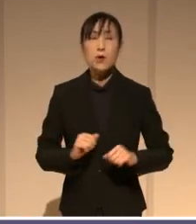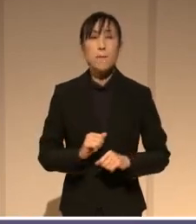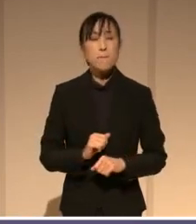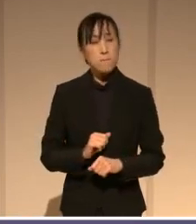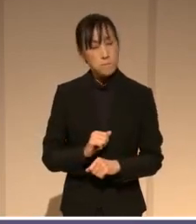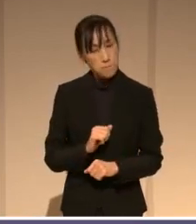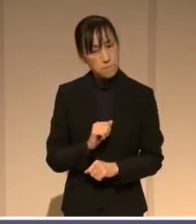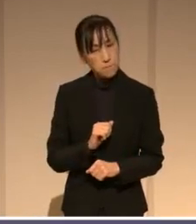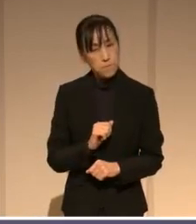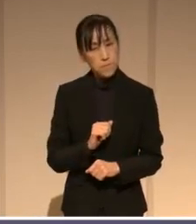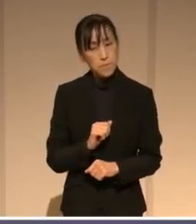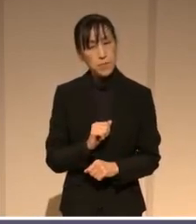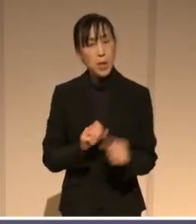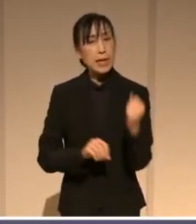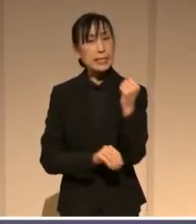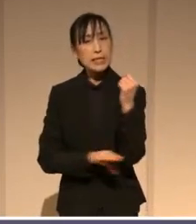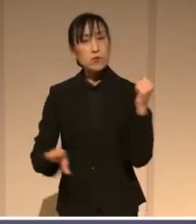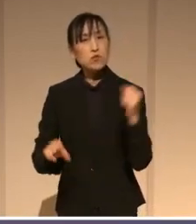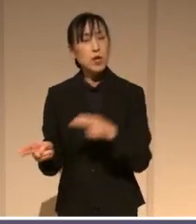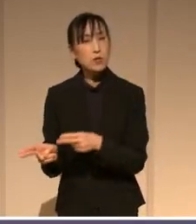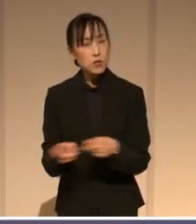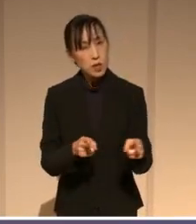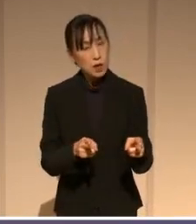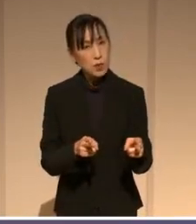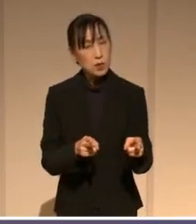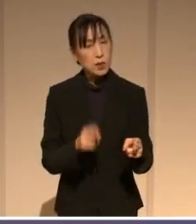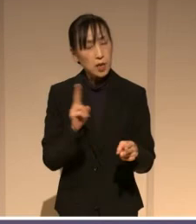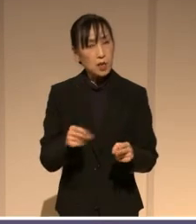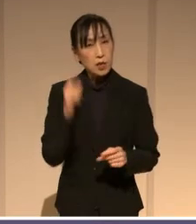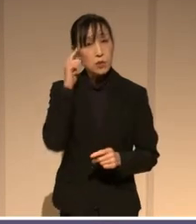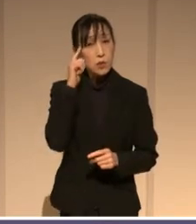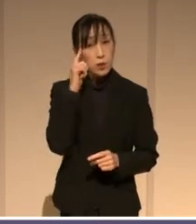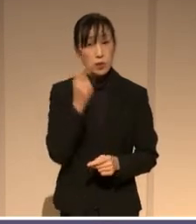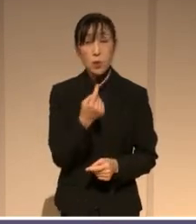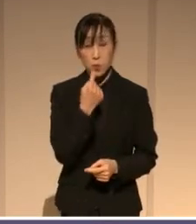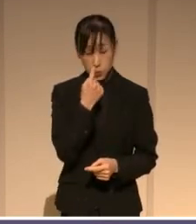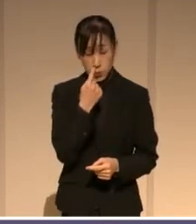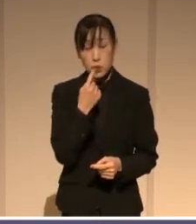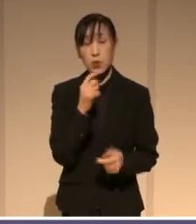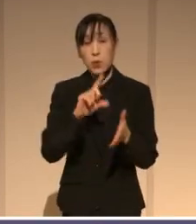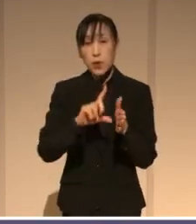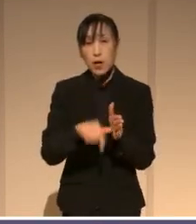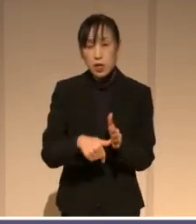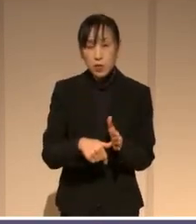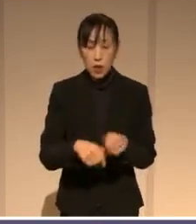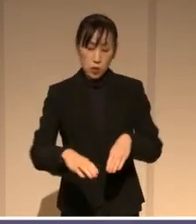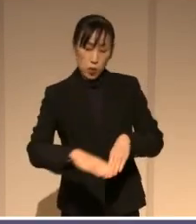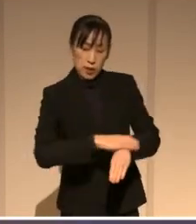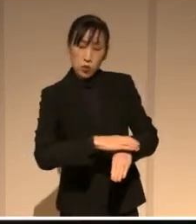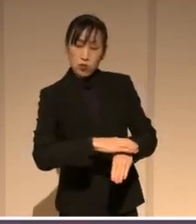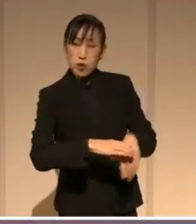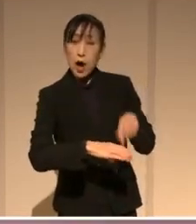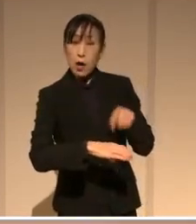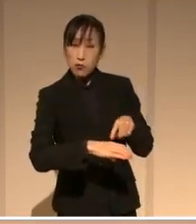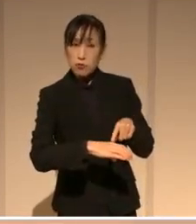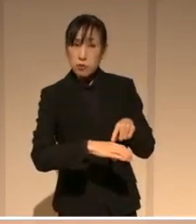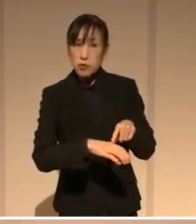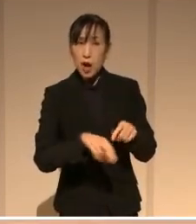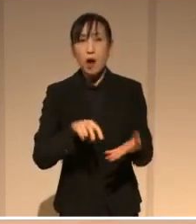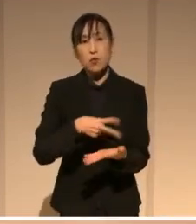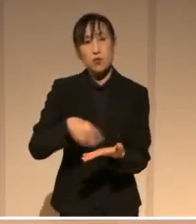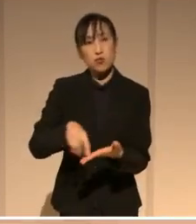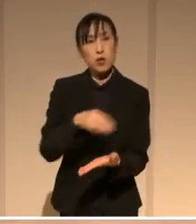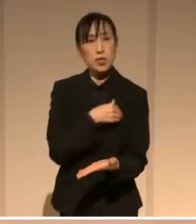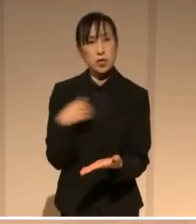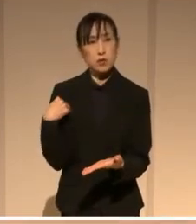ということですかねインフラ整備僕があったら義足があるからを取れているとか賢者だとかゆうちゃんだったか車椅子